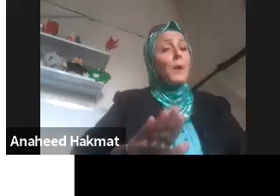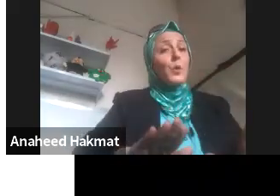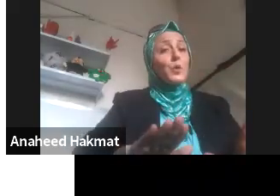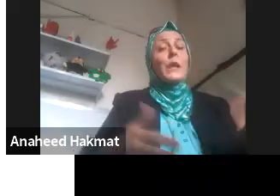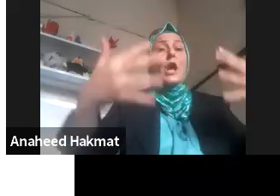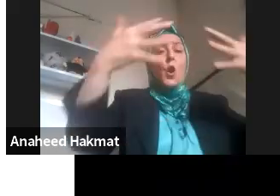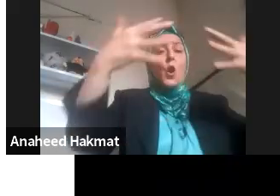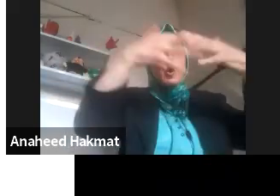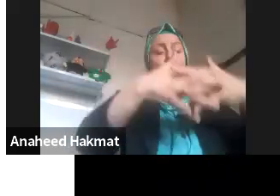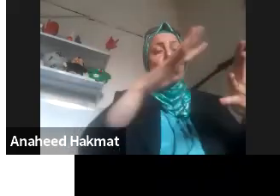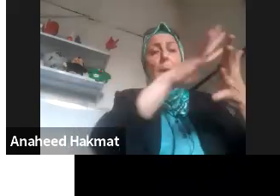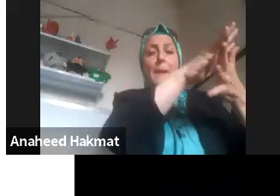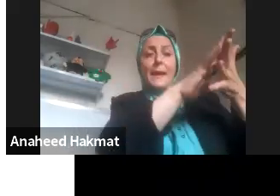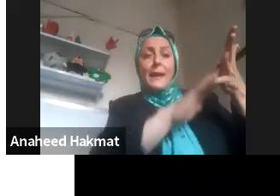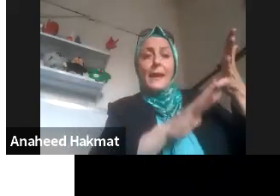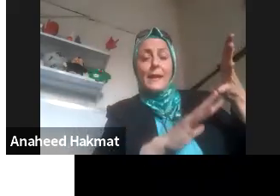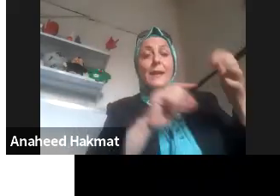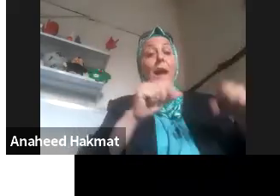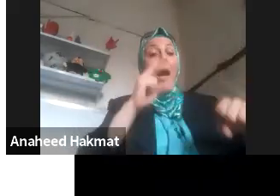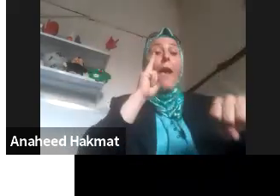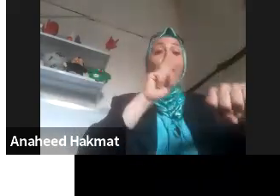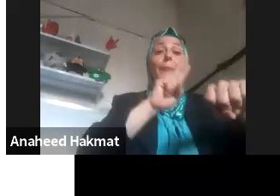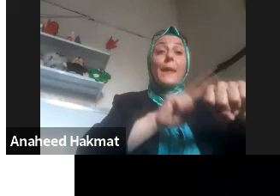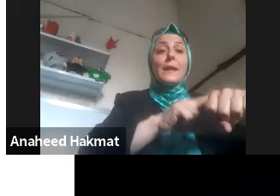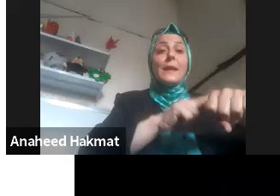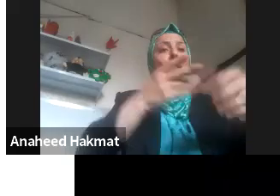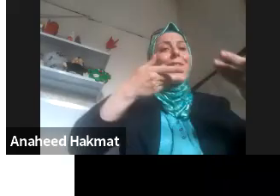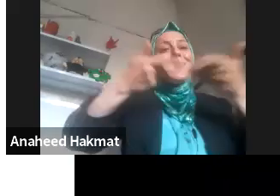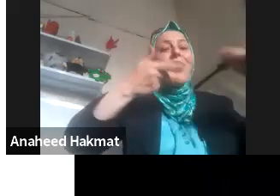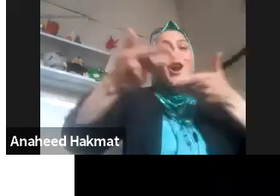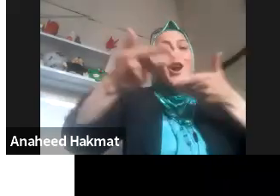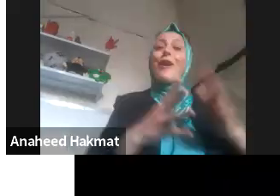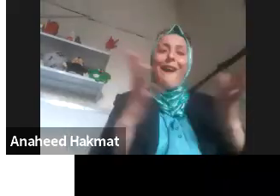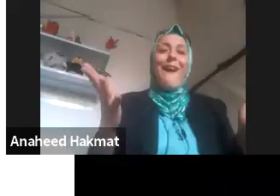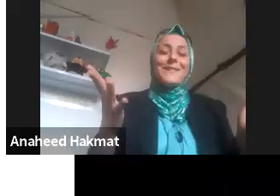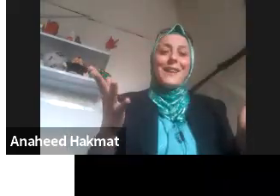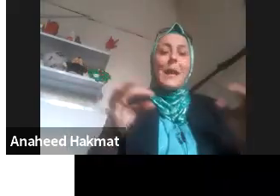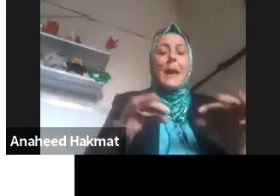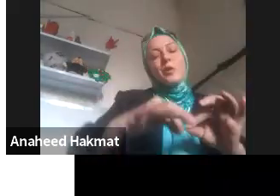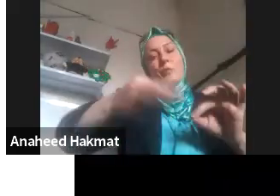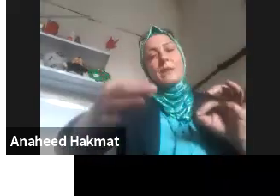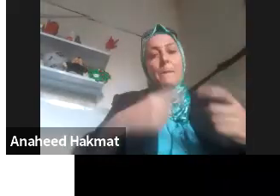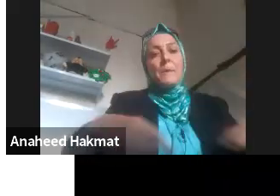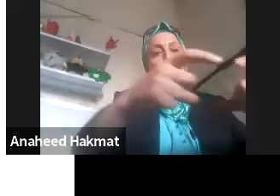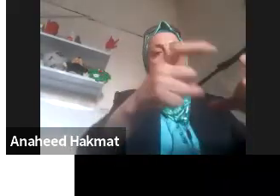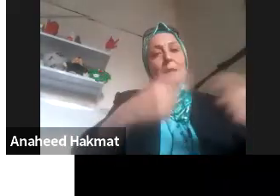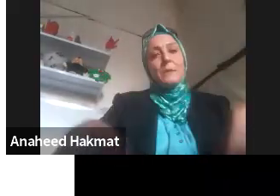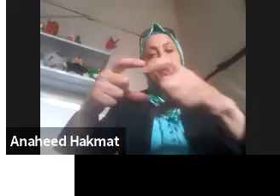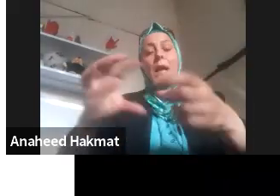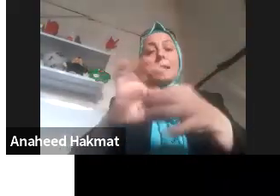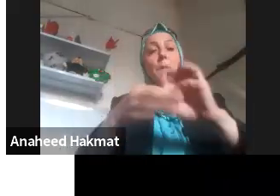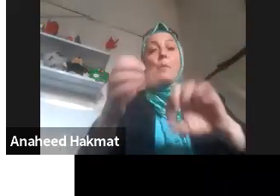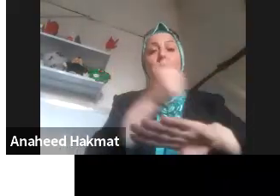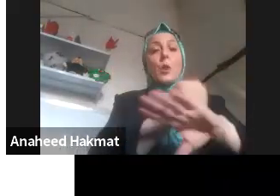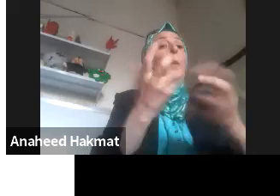دليل لنقاش مفصل داخل مجموعاتهم ومؤسساتهم والفئات اللي بيشتغلوا